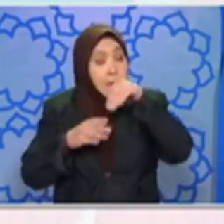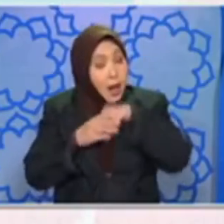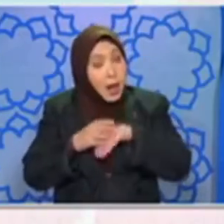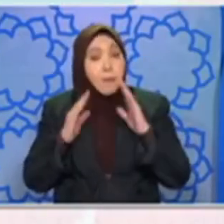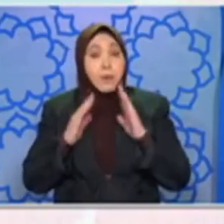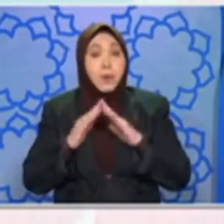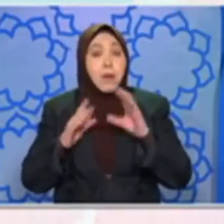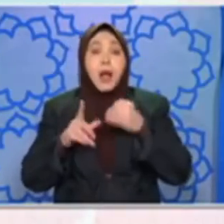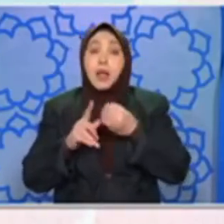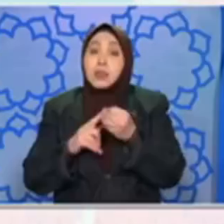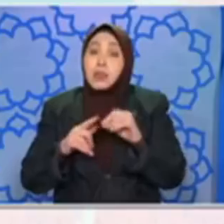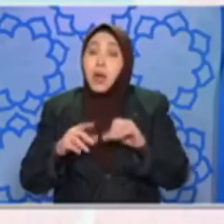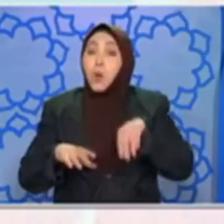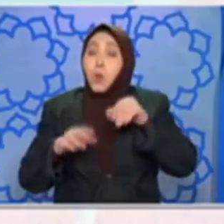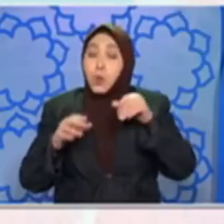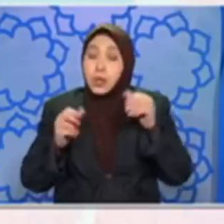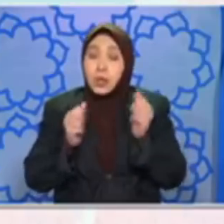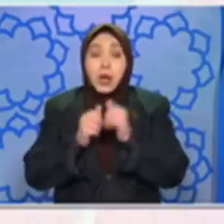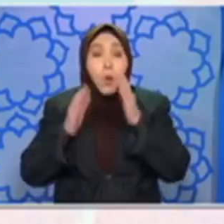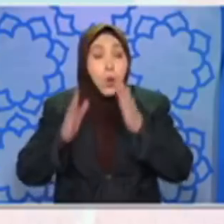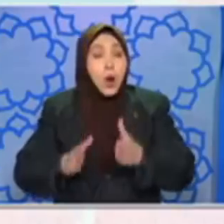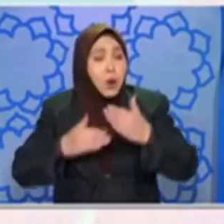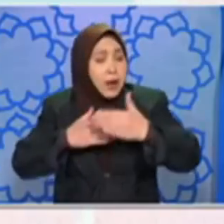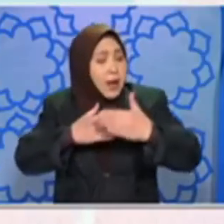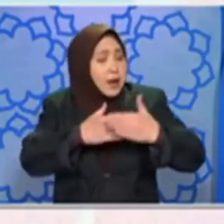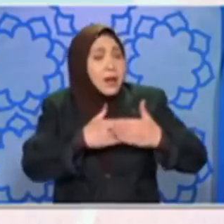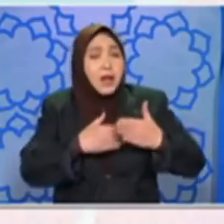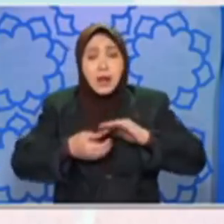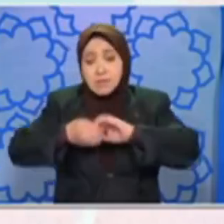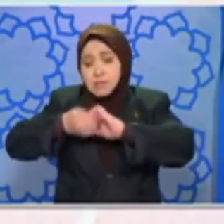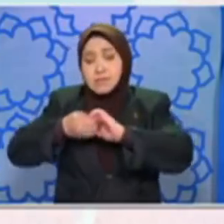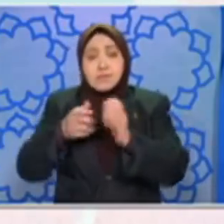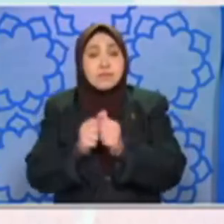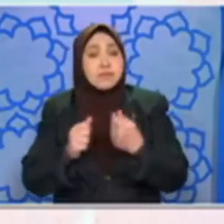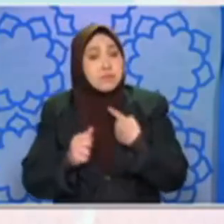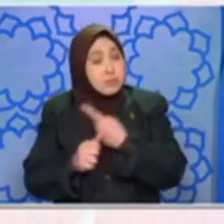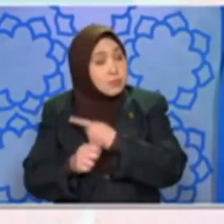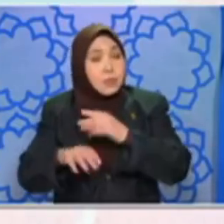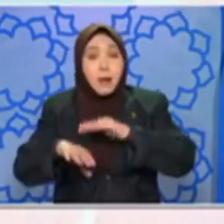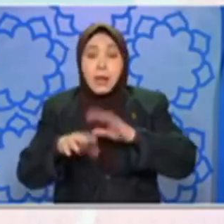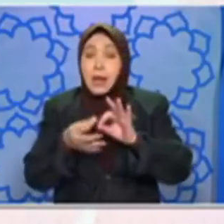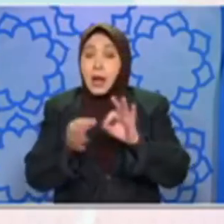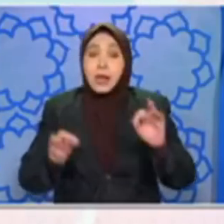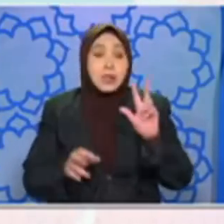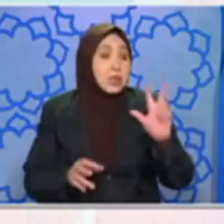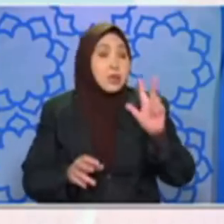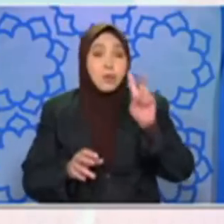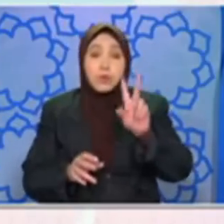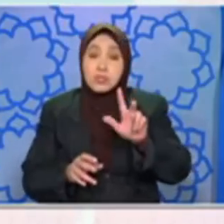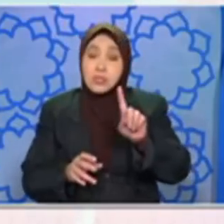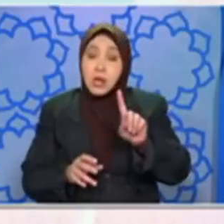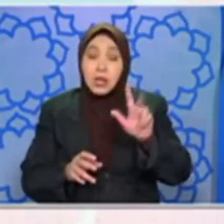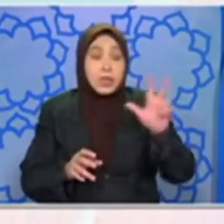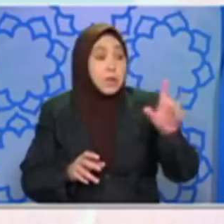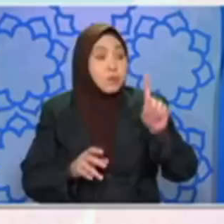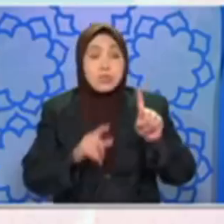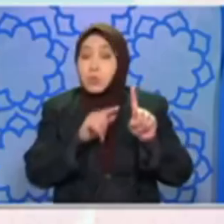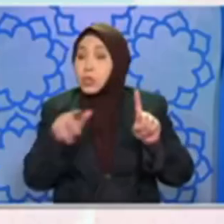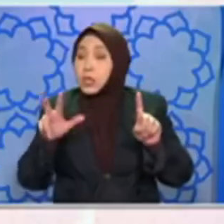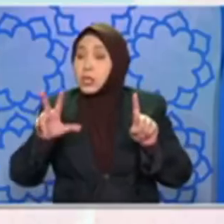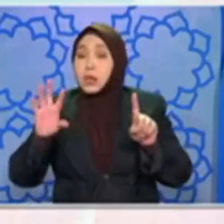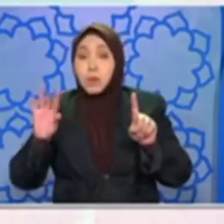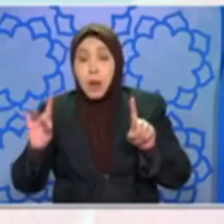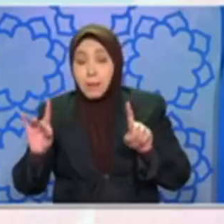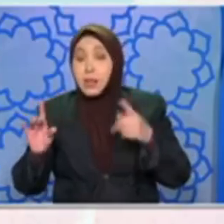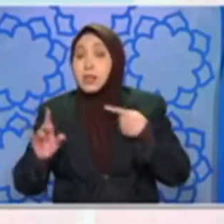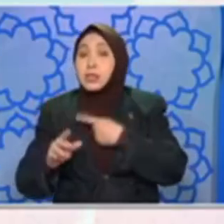rumah ataupun orang-orang yang terdekat dengan kita. Kemudian pada ayat 31 hingga 38 kita akan